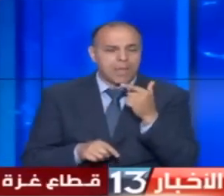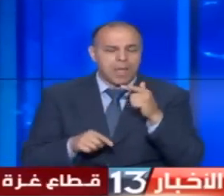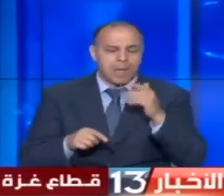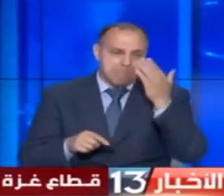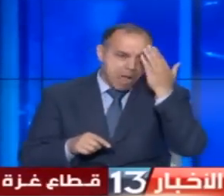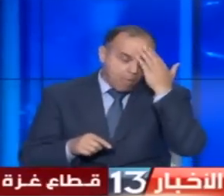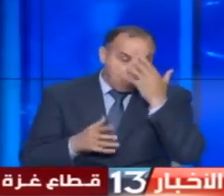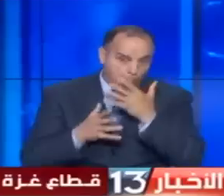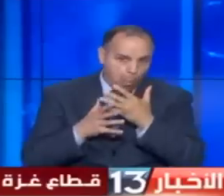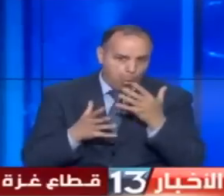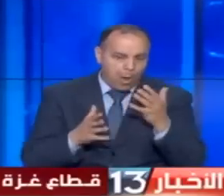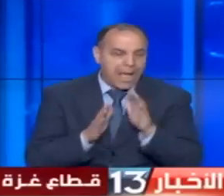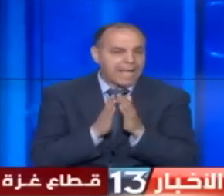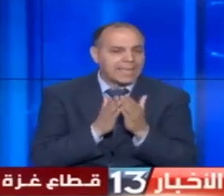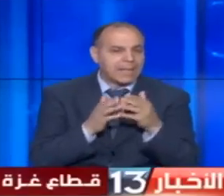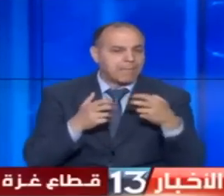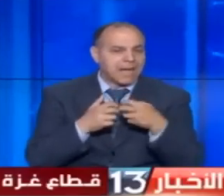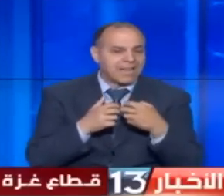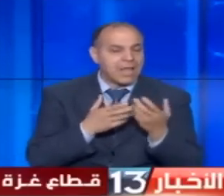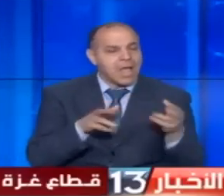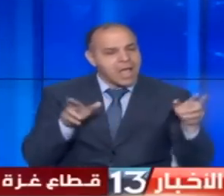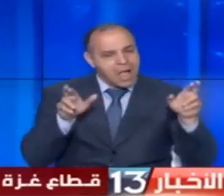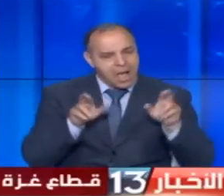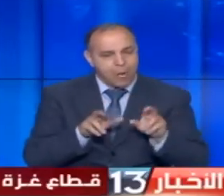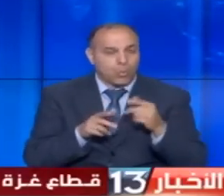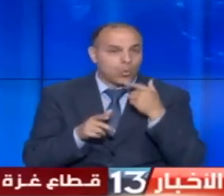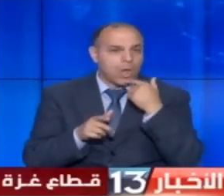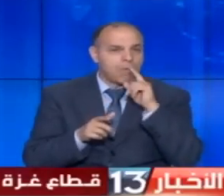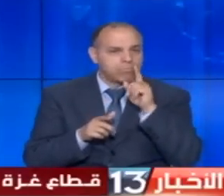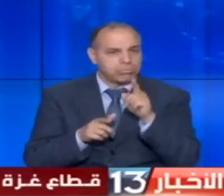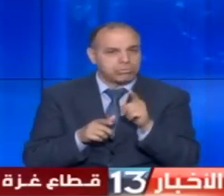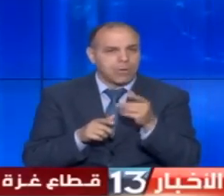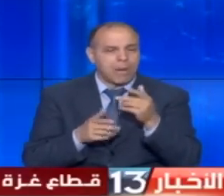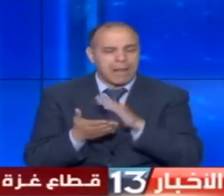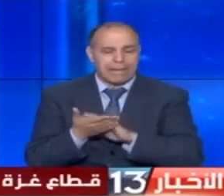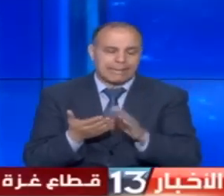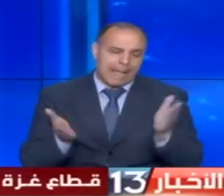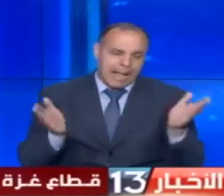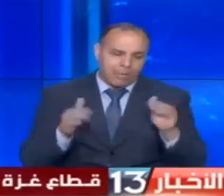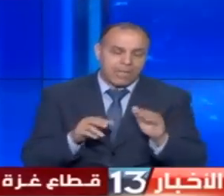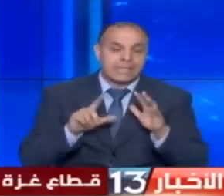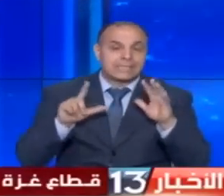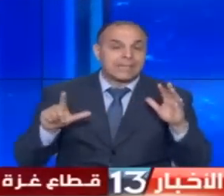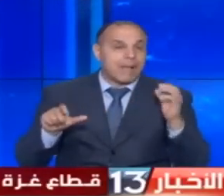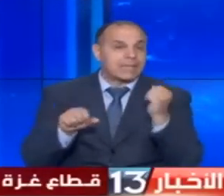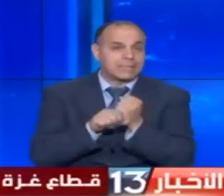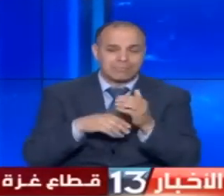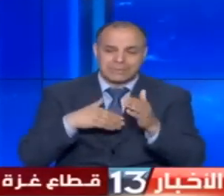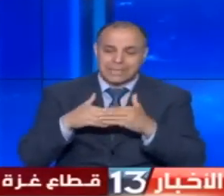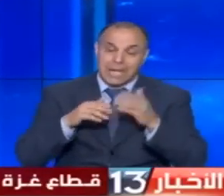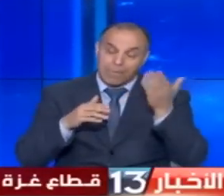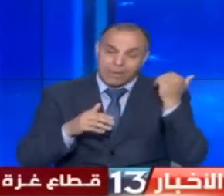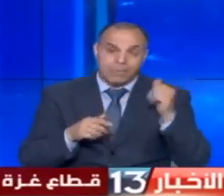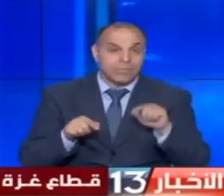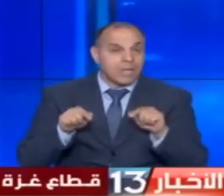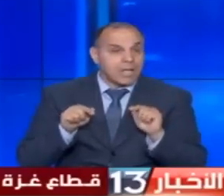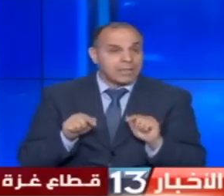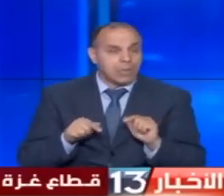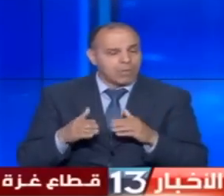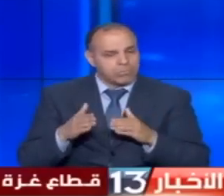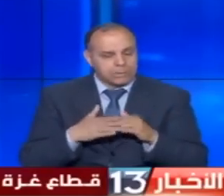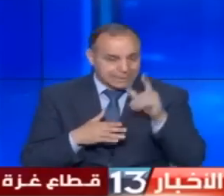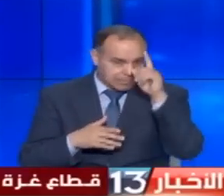في معرض الكتاب الذي استعاد بريقه ونفذ عنه الغبار بعد سبع سنوات من الاغلاق ففي تحد